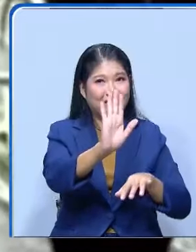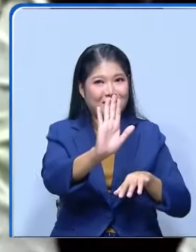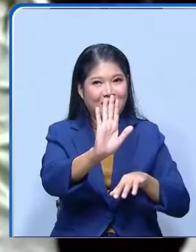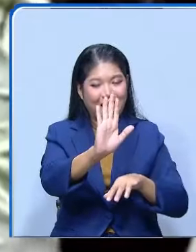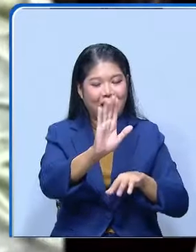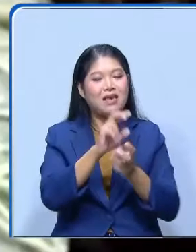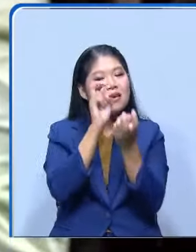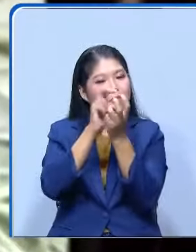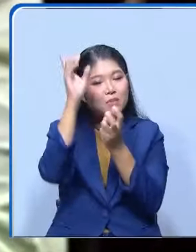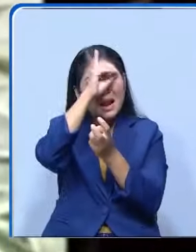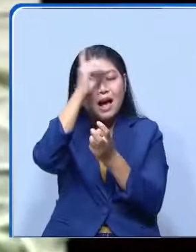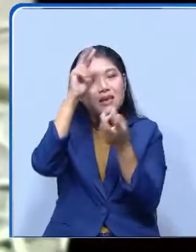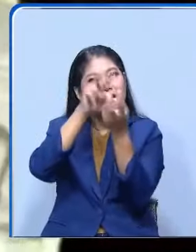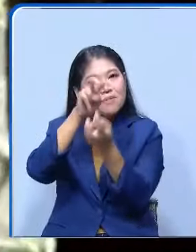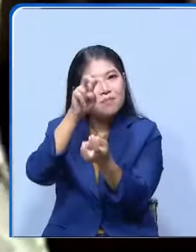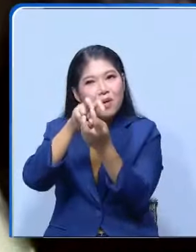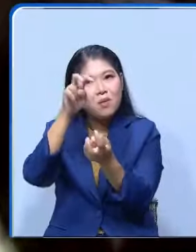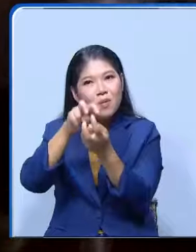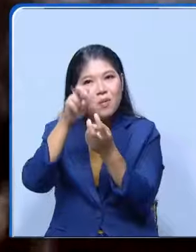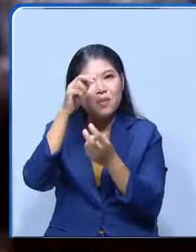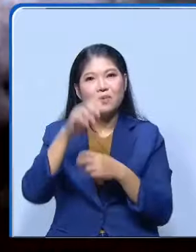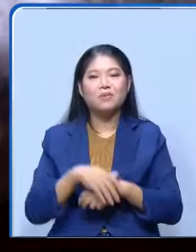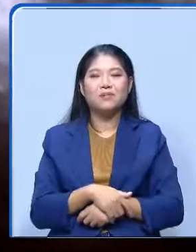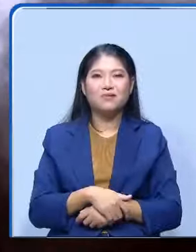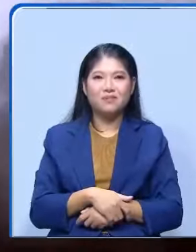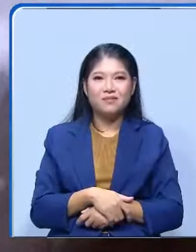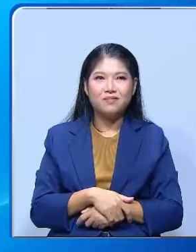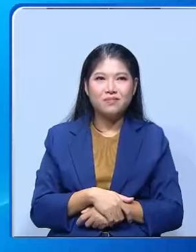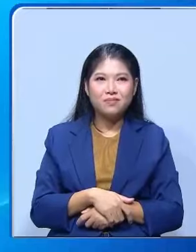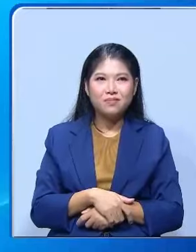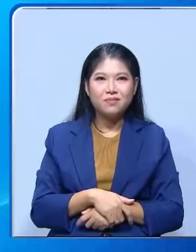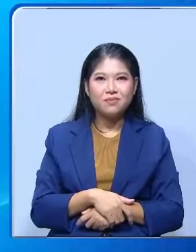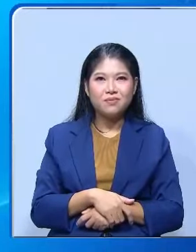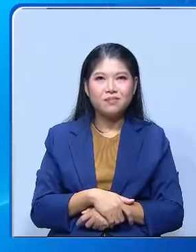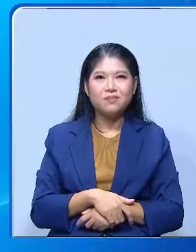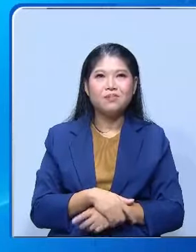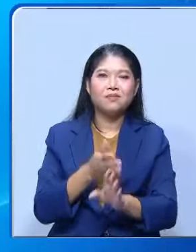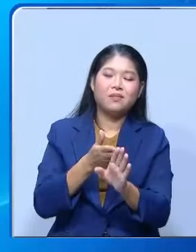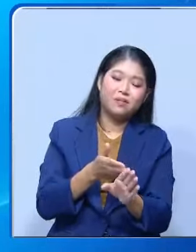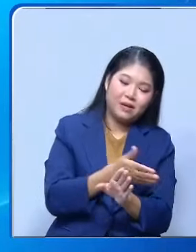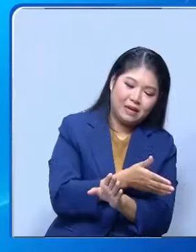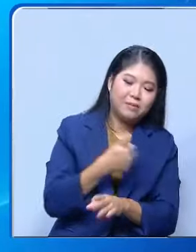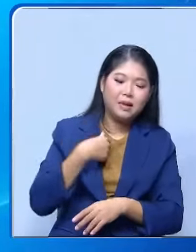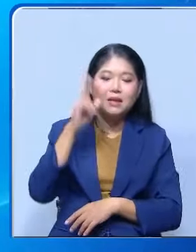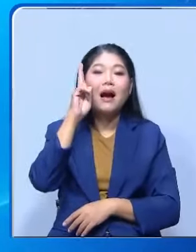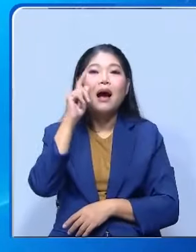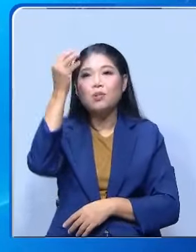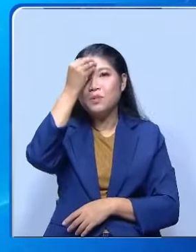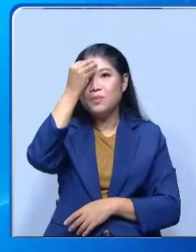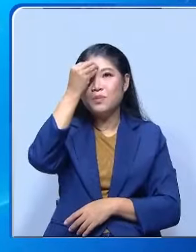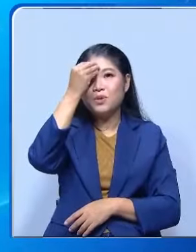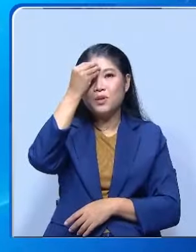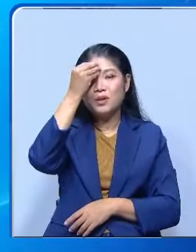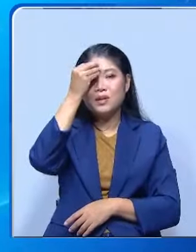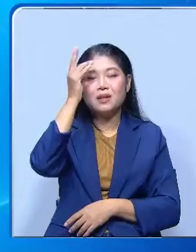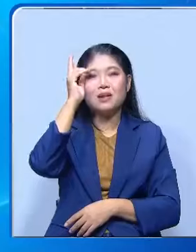ปท่านหนึ่งแล้ว มีมเยอะมากกว่าใครๆเพื่อน ค่ะแล้วก็ก่อนหน้านี้ถึงขั้นมีสื่อญี่ปุ่นเลยที่เคยไปรายงานข่าวเ